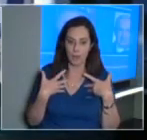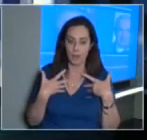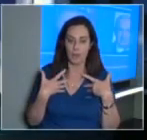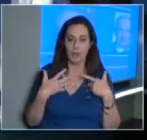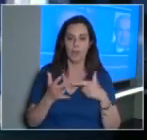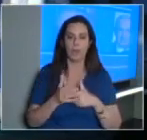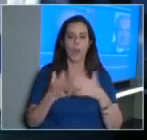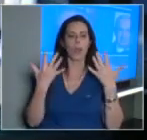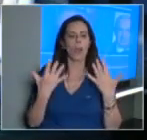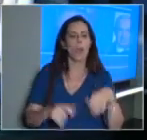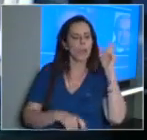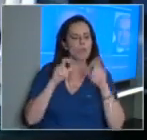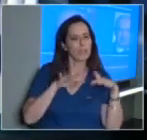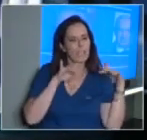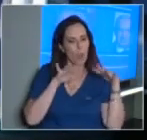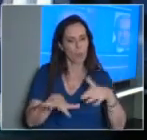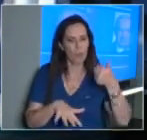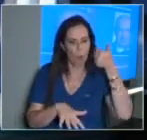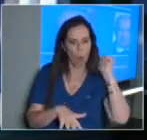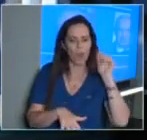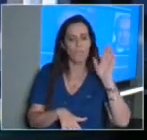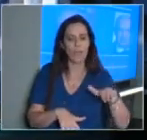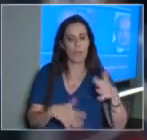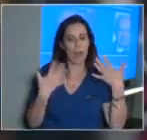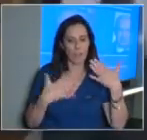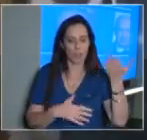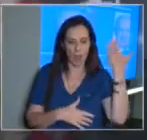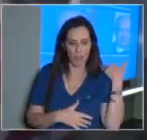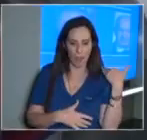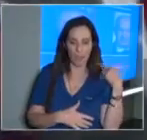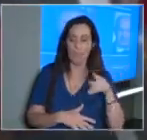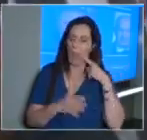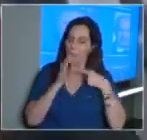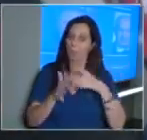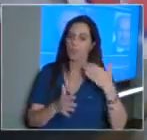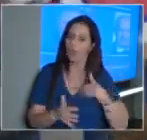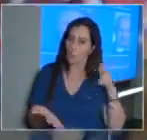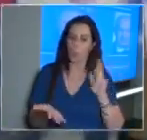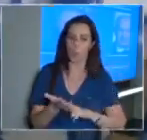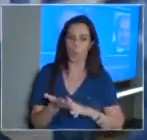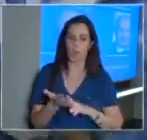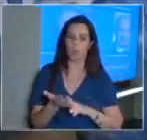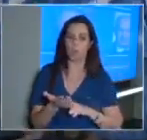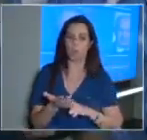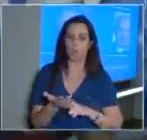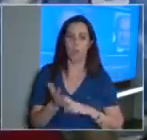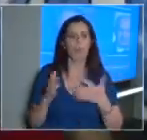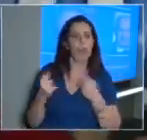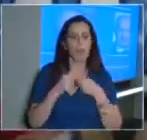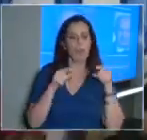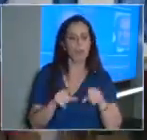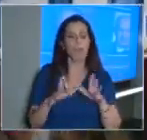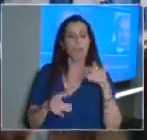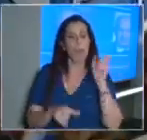על הכמויות העצומות של האנשים שהגיעו אתמול וגם על האווירה שהייתה. זה רק מראה שאנחנו צודקים בכמה